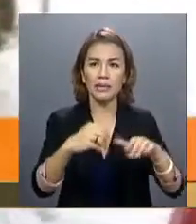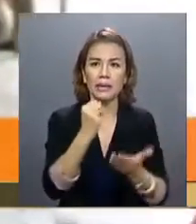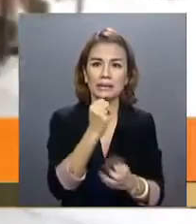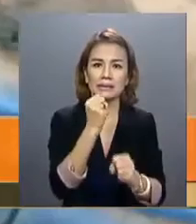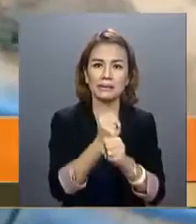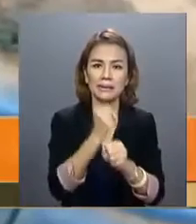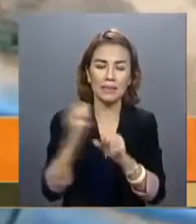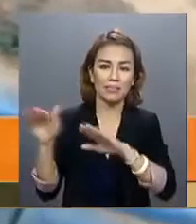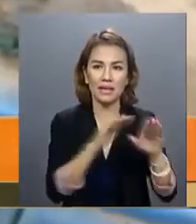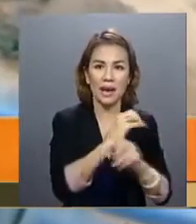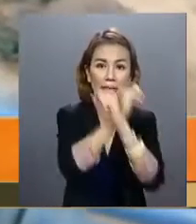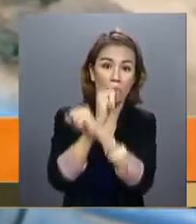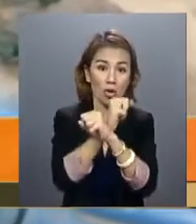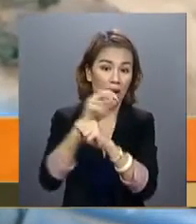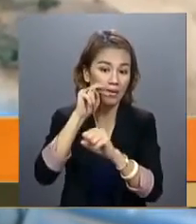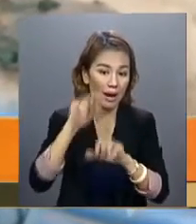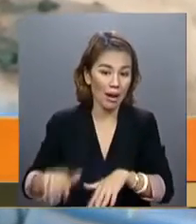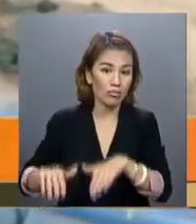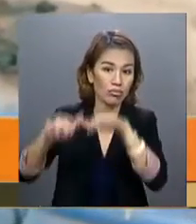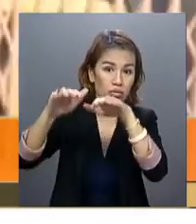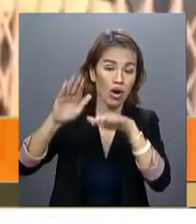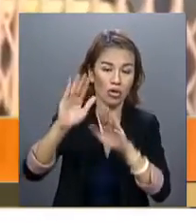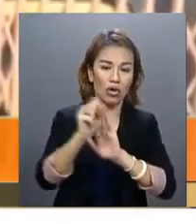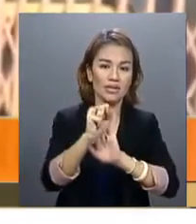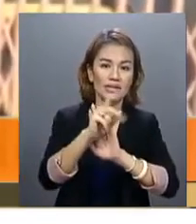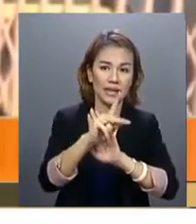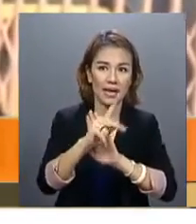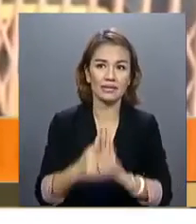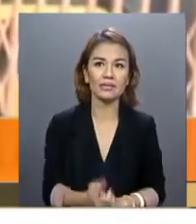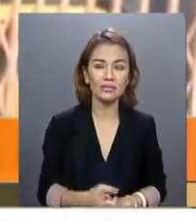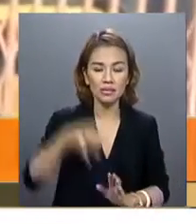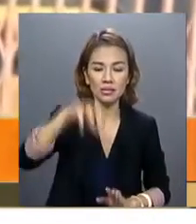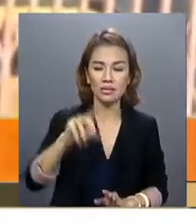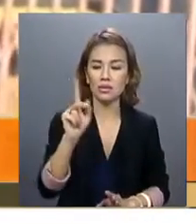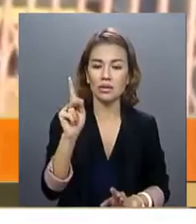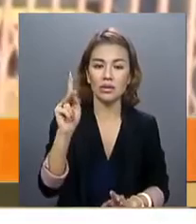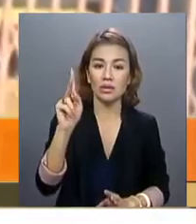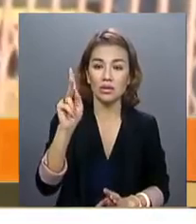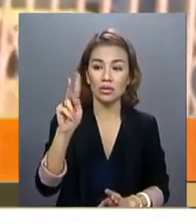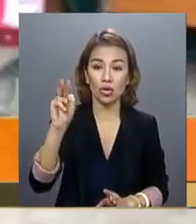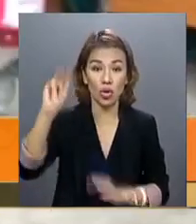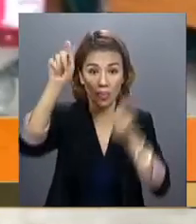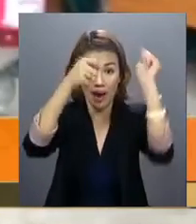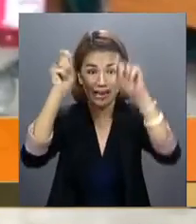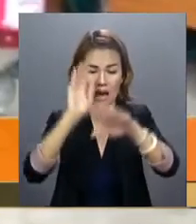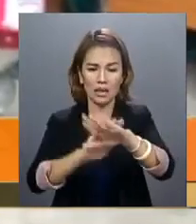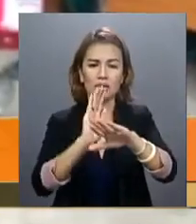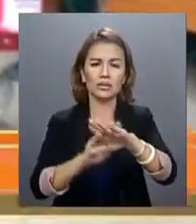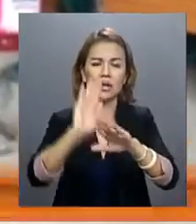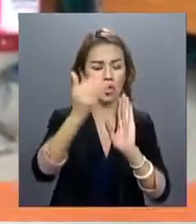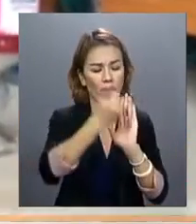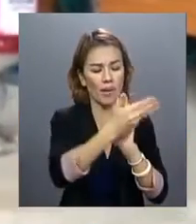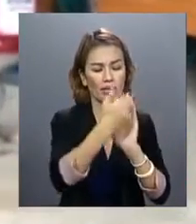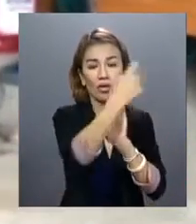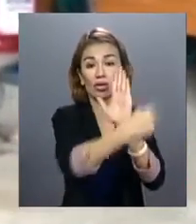พื้นที่รอบเขตเทศบาลเมืองศรีสะเกษหลังจากที่กรมอุตุนิยมวิทยาประกาศเตือนประชาชนในพื้นที่ภาคตะวันออกเฉียง